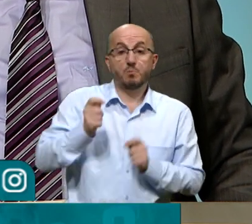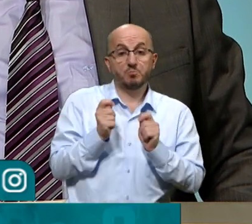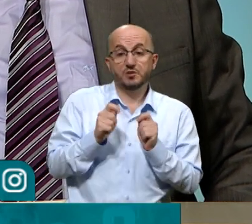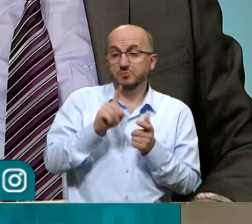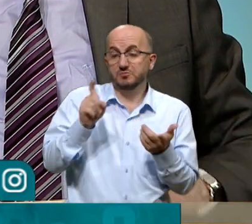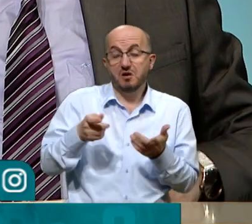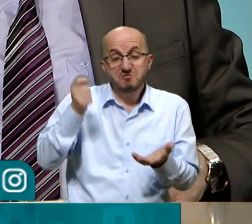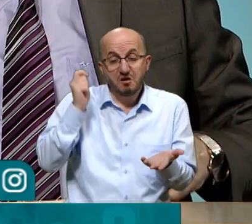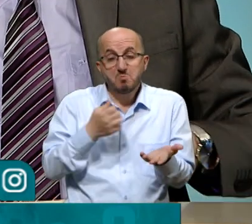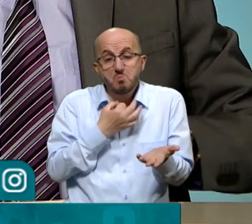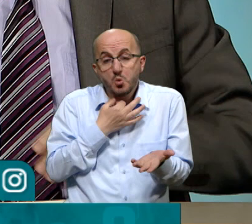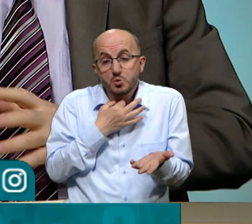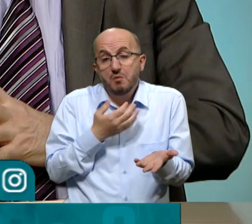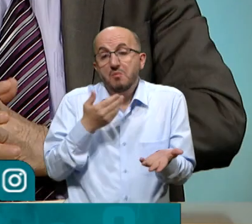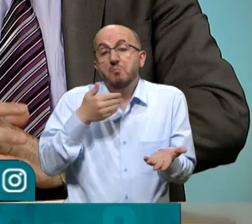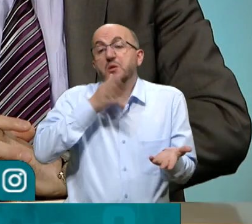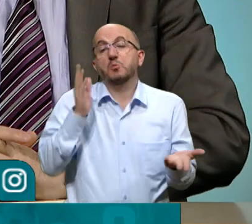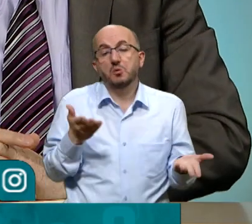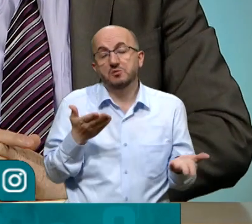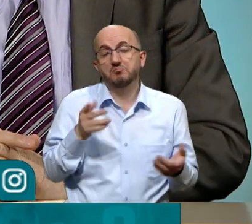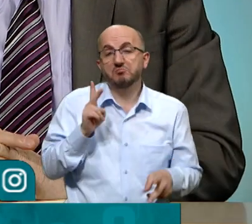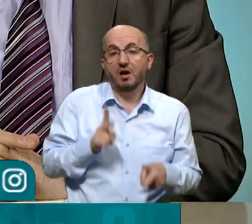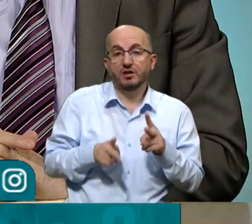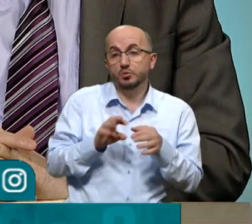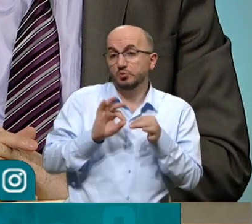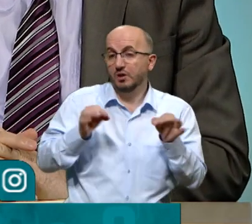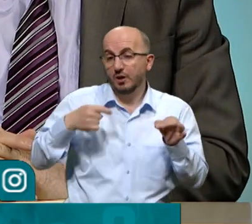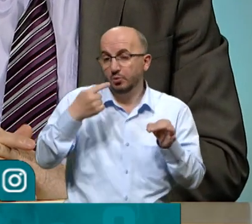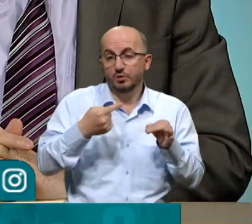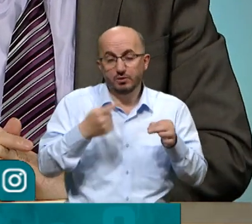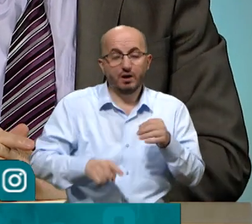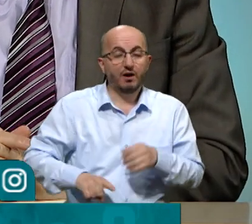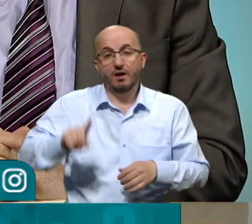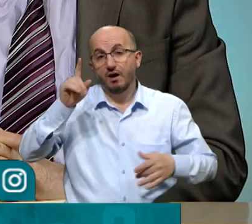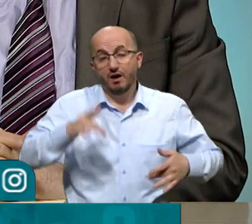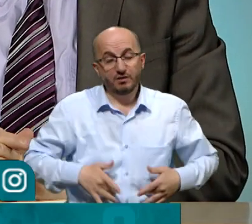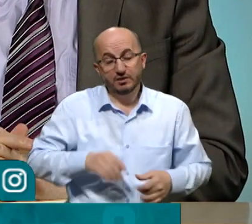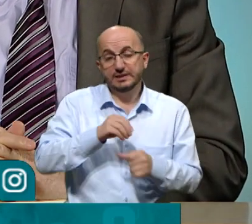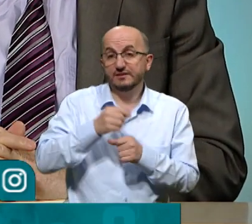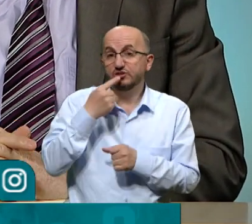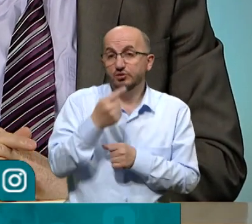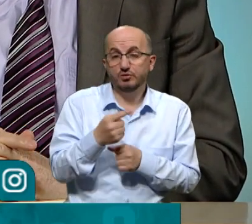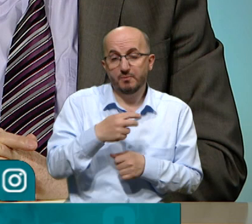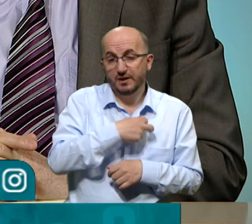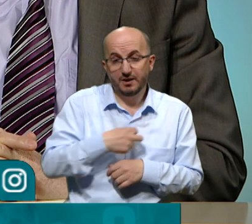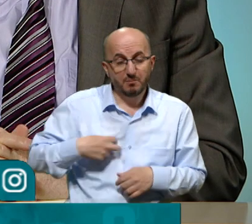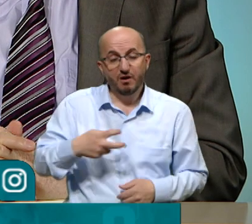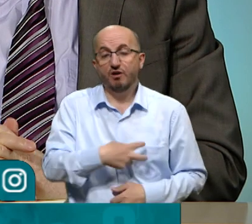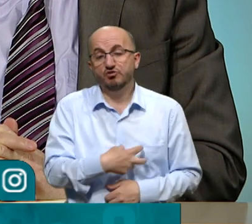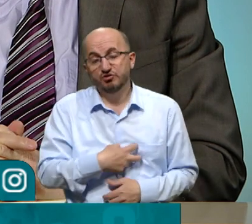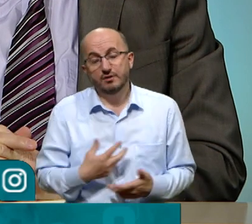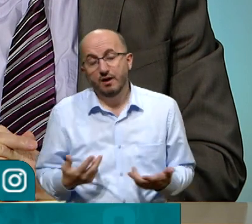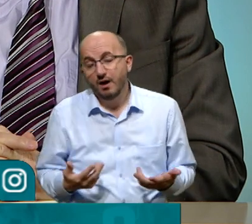gerçekten muhtaç bu değil mi bilmiyoruz ama işte bazı ki oy kullanıyorlar Allah rızası için Hz Peygamber